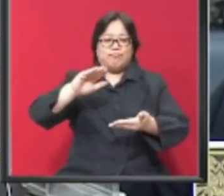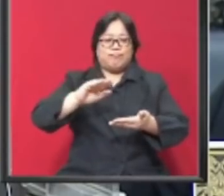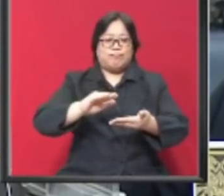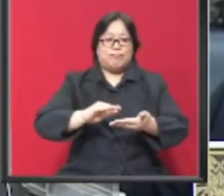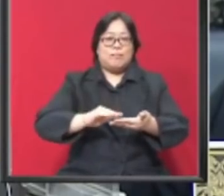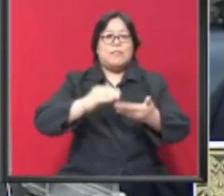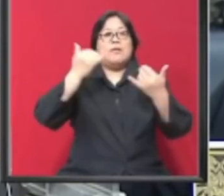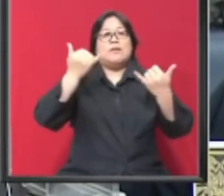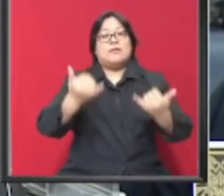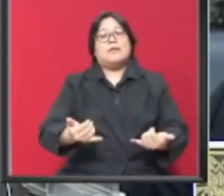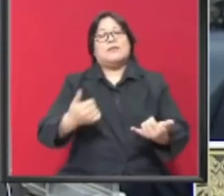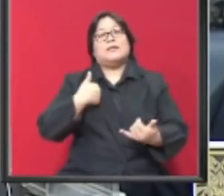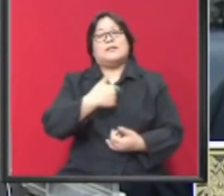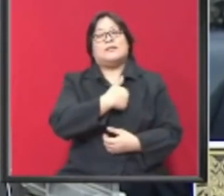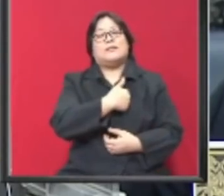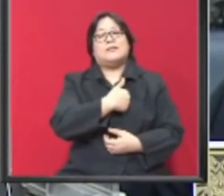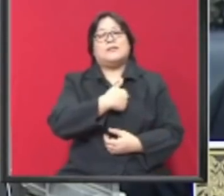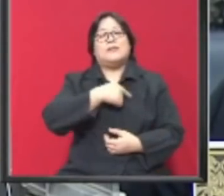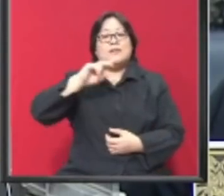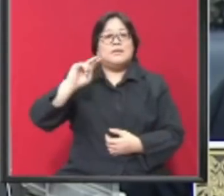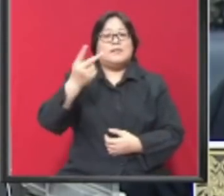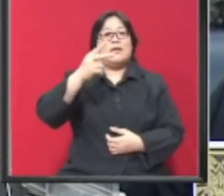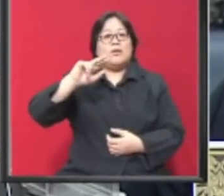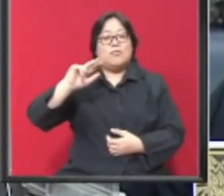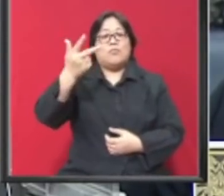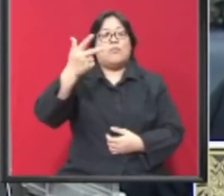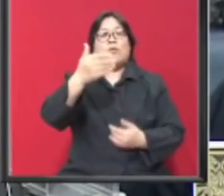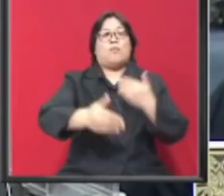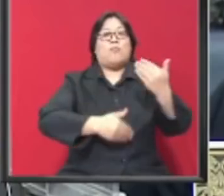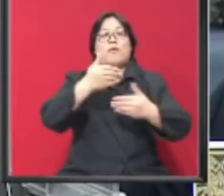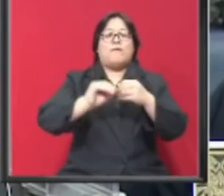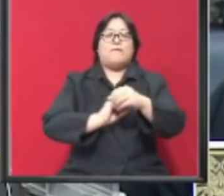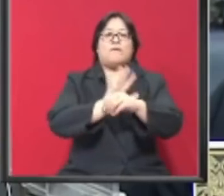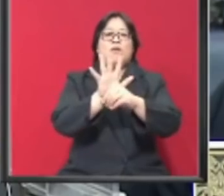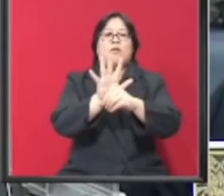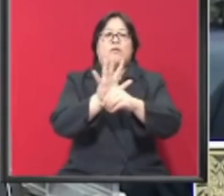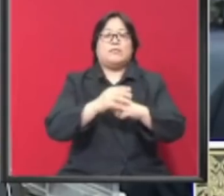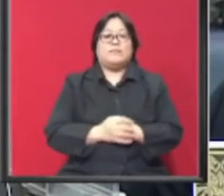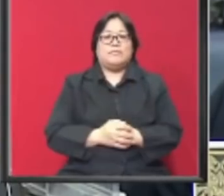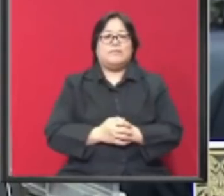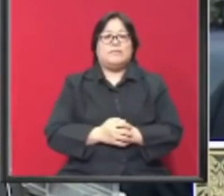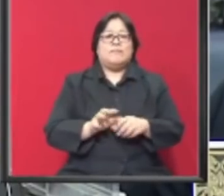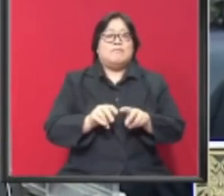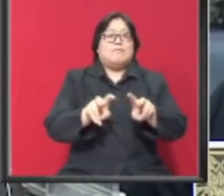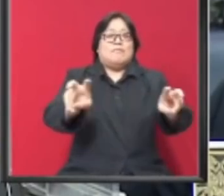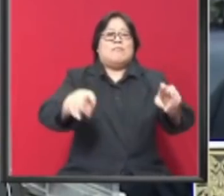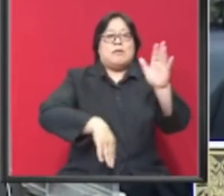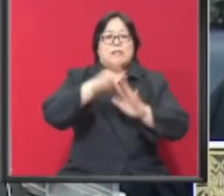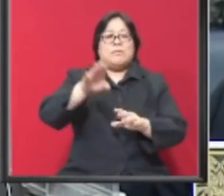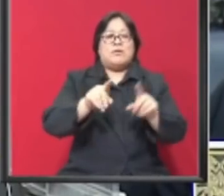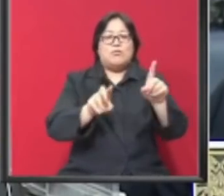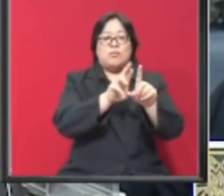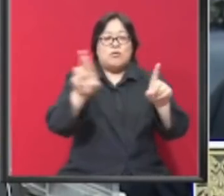sekarang kita dihadapi dengan second dan setujuin dengan jangkit lebih ribu